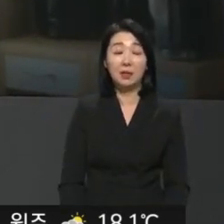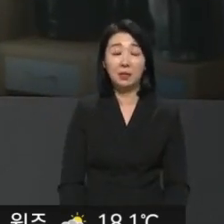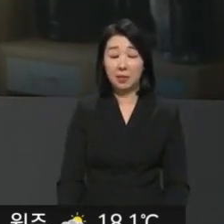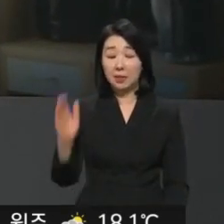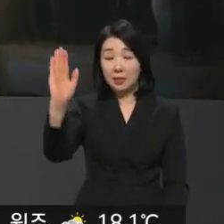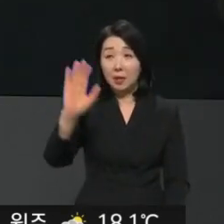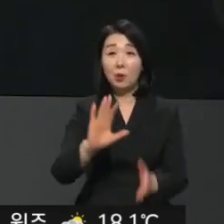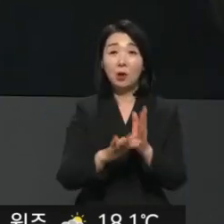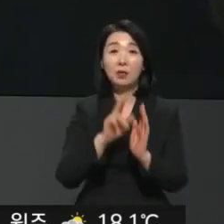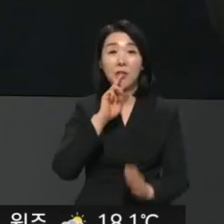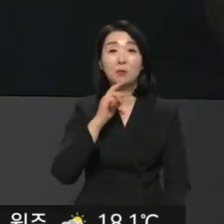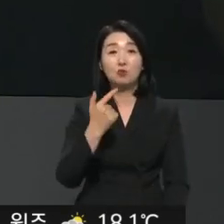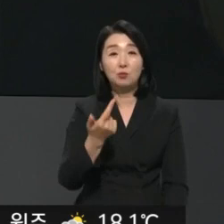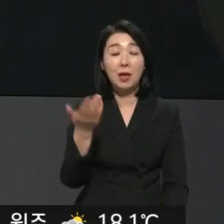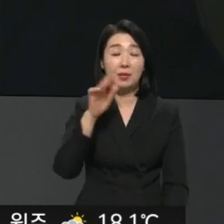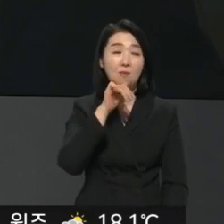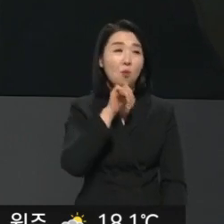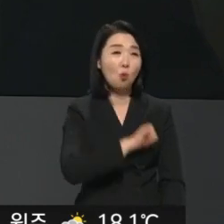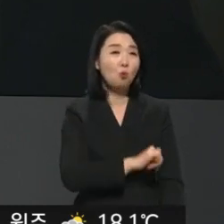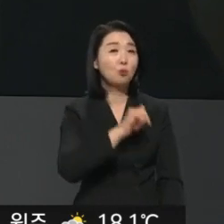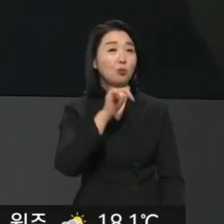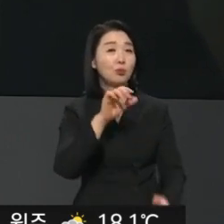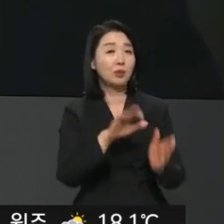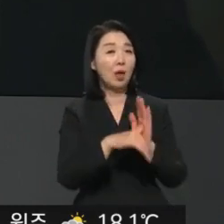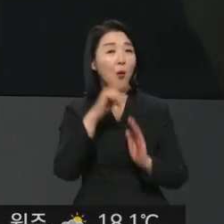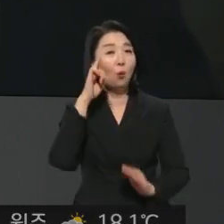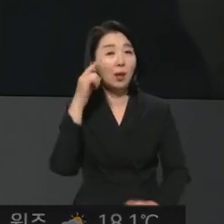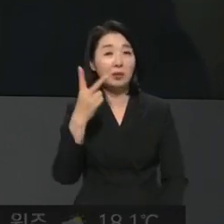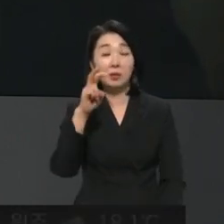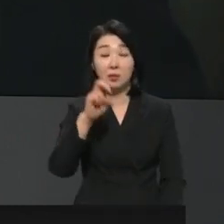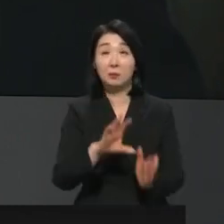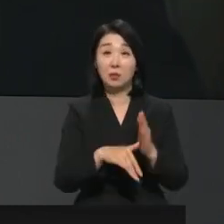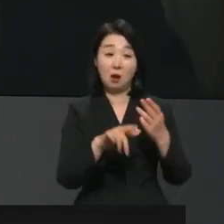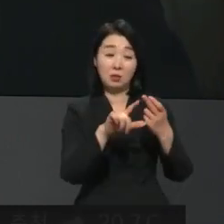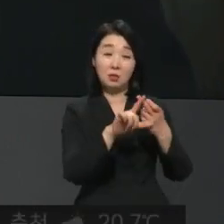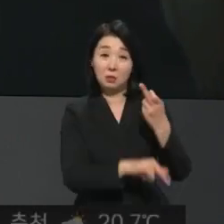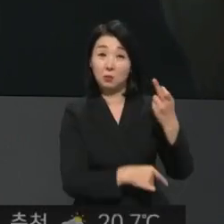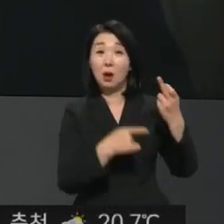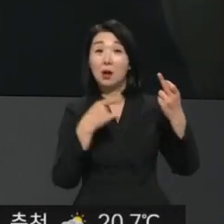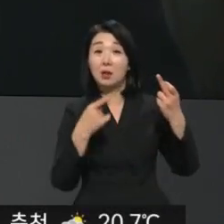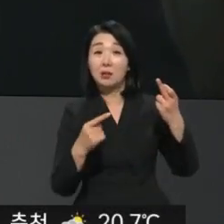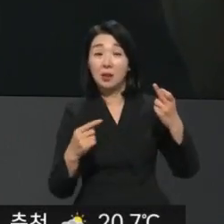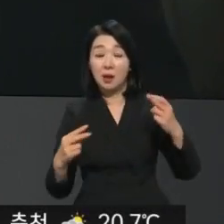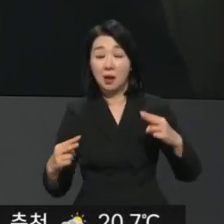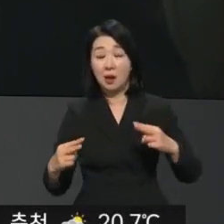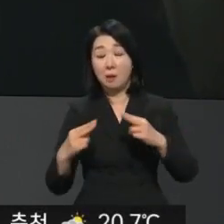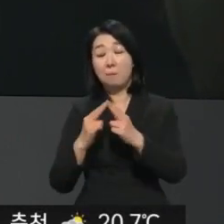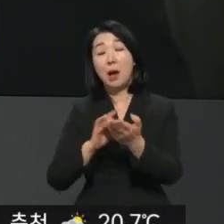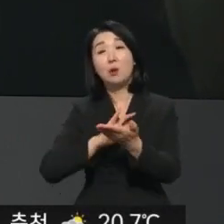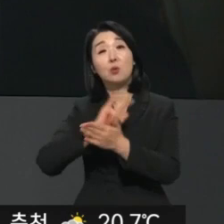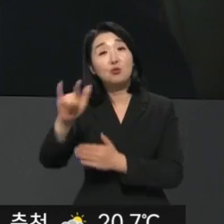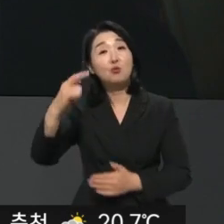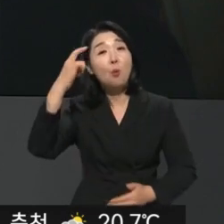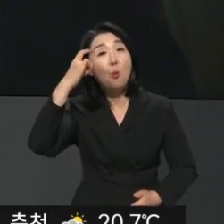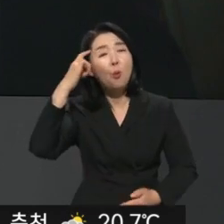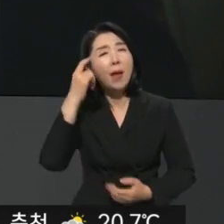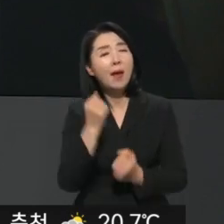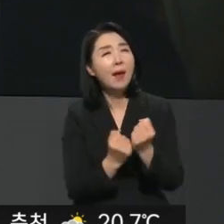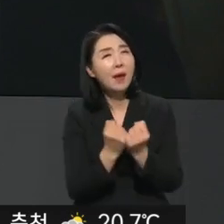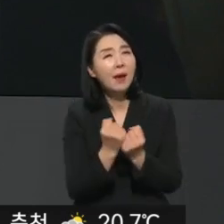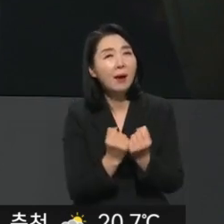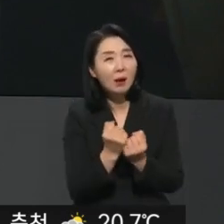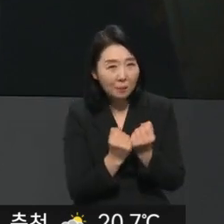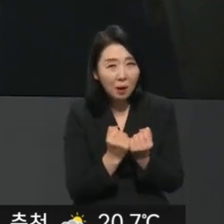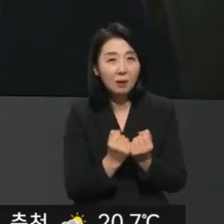기자회견에서 5분 넘는 시간을 왜 하필 2022년 12월 1일 파리로 출국했는가 이걸 설명하는 데